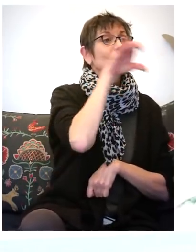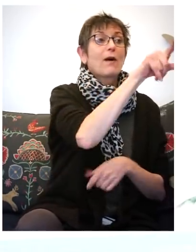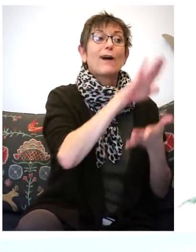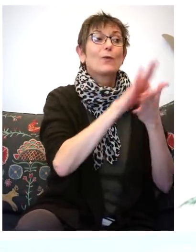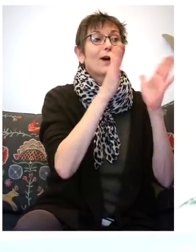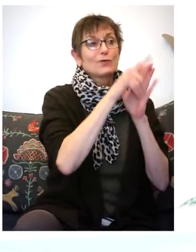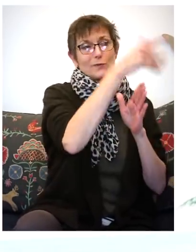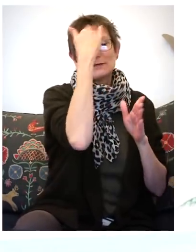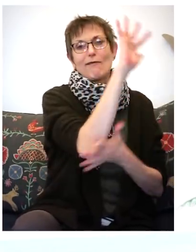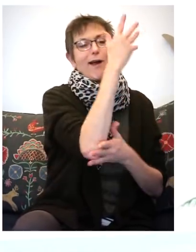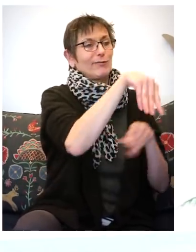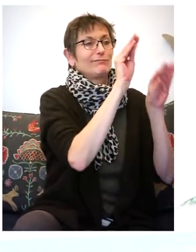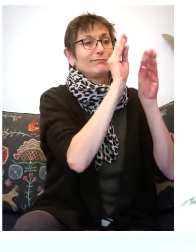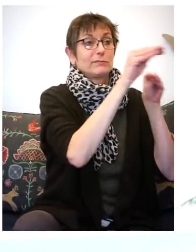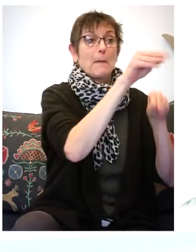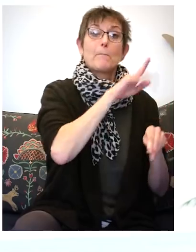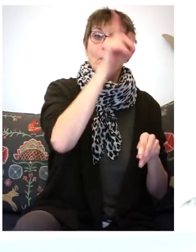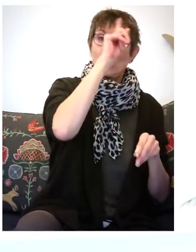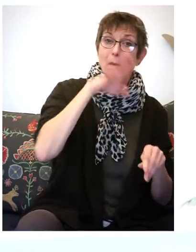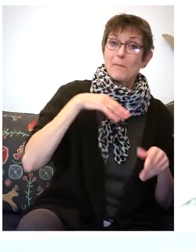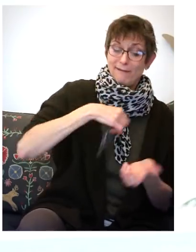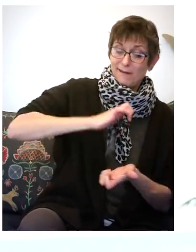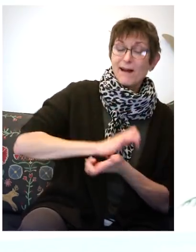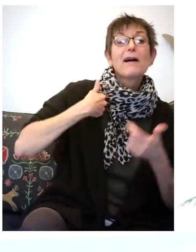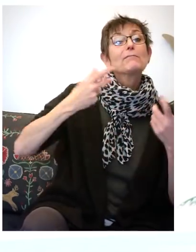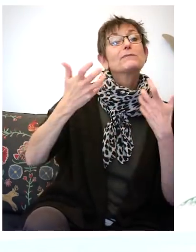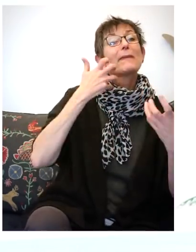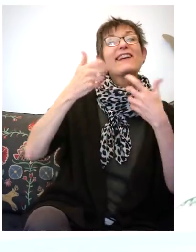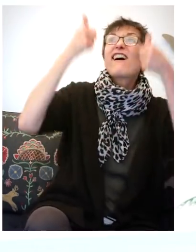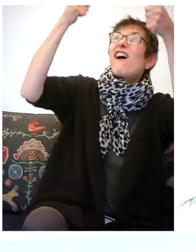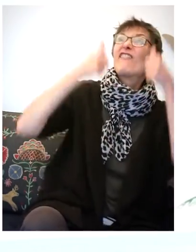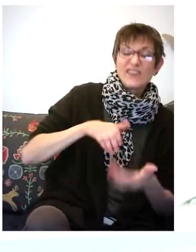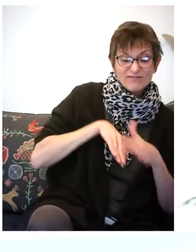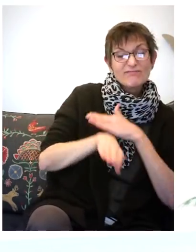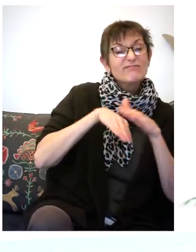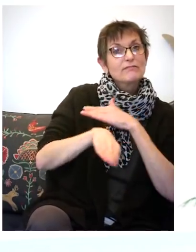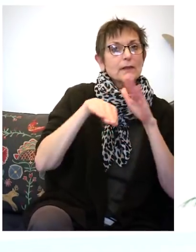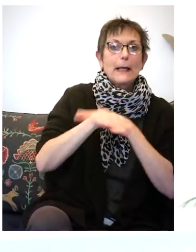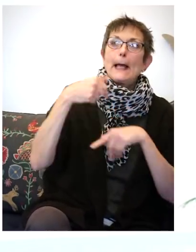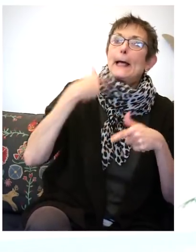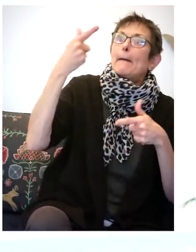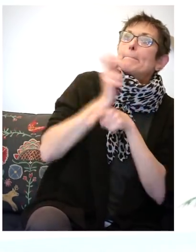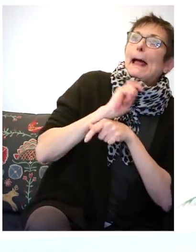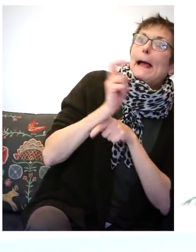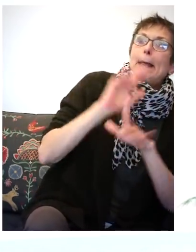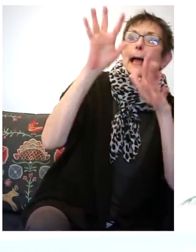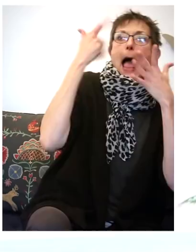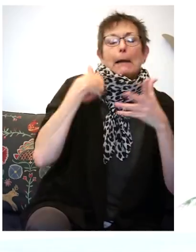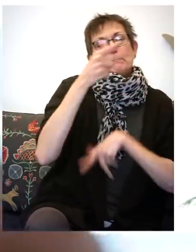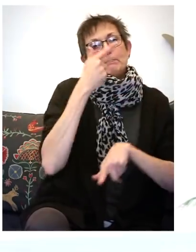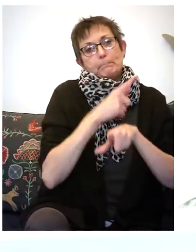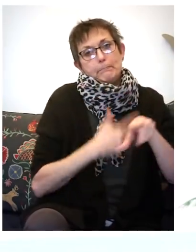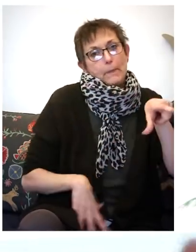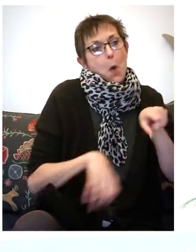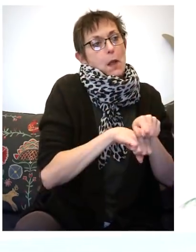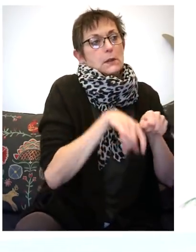de reforestation lorsque j'ai fait imprimer l'affiche de mes spectacles. Une espèce de compensation pour replanter les arbres par rapport aux affiches que j'avais fait imprimer. Et là,